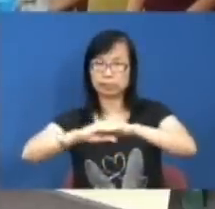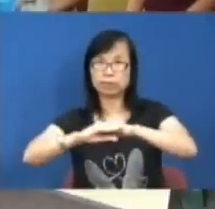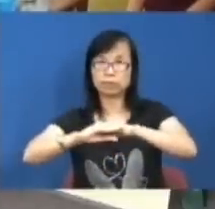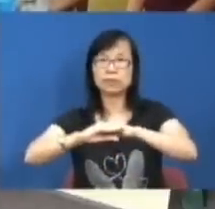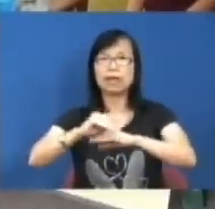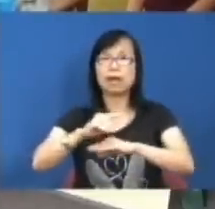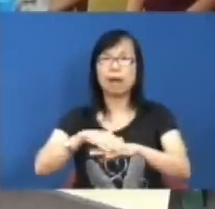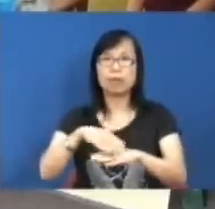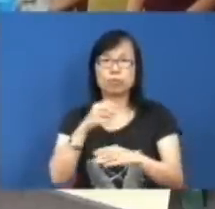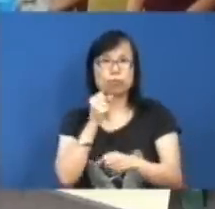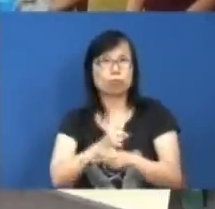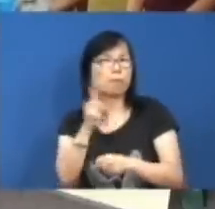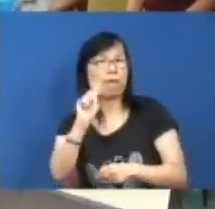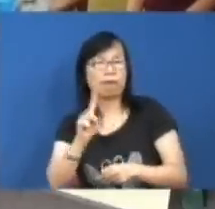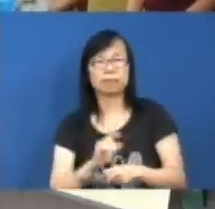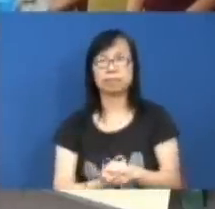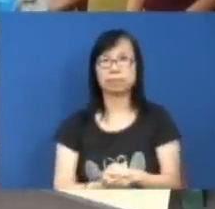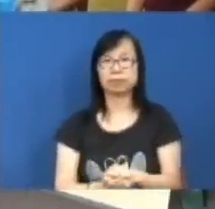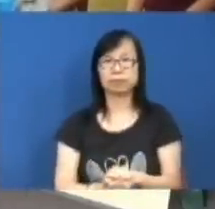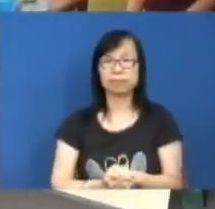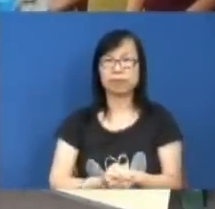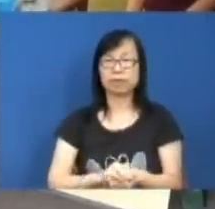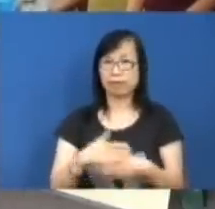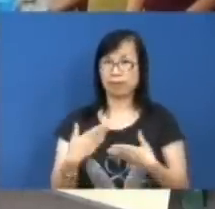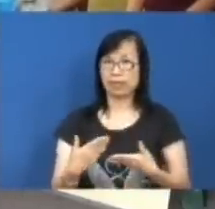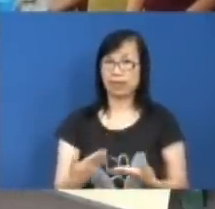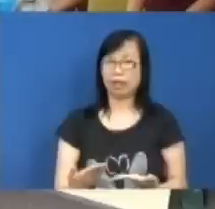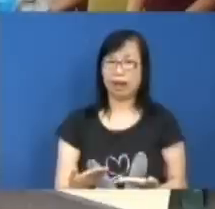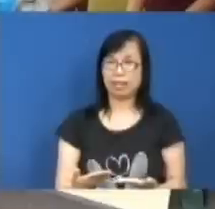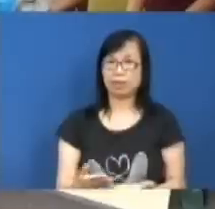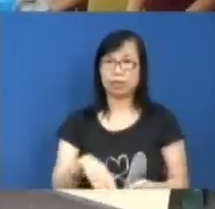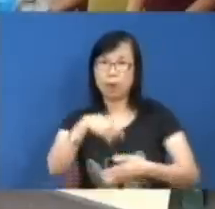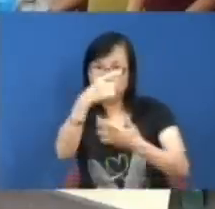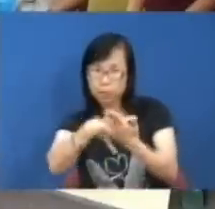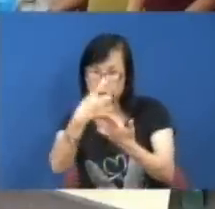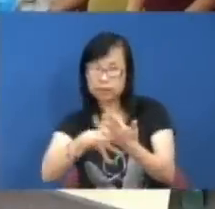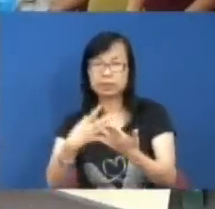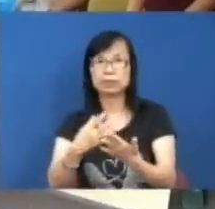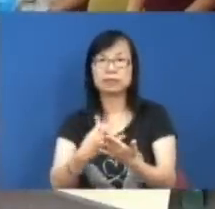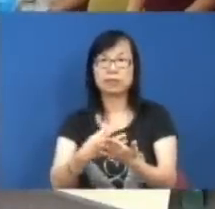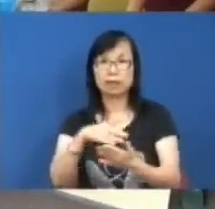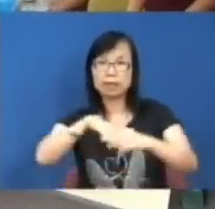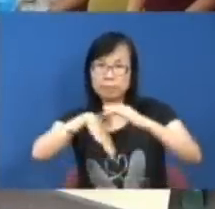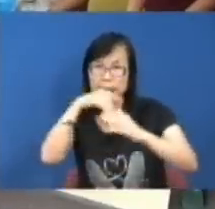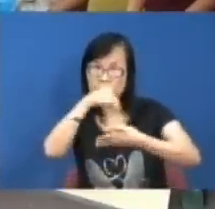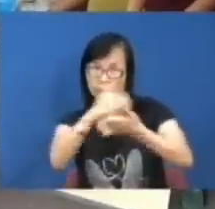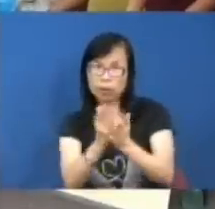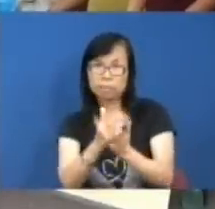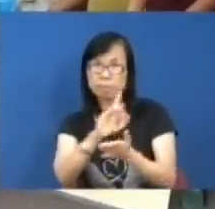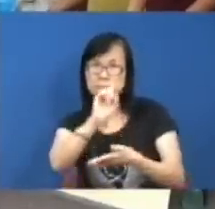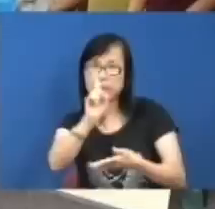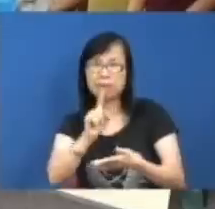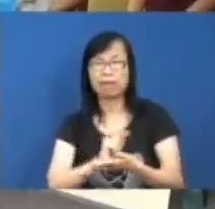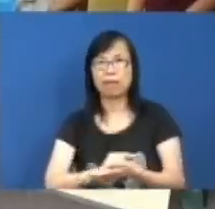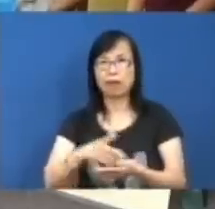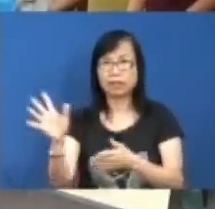咧，佢係扮演咩角色，或者其實佢喺依個過程中咧，佢可以有咩功能啊，可以提供俾大家咯。